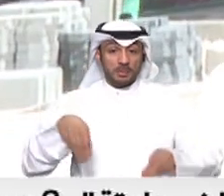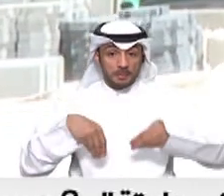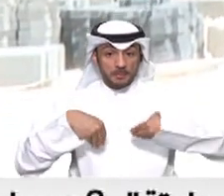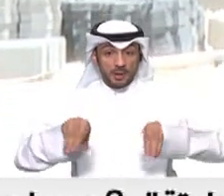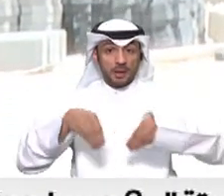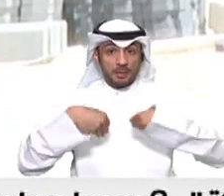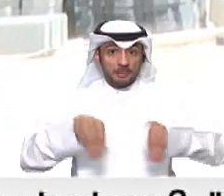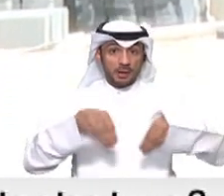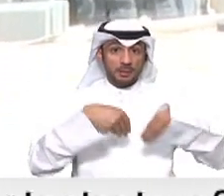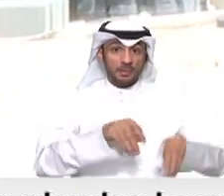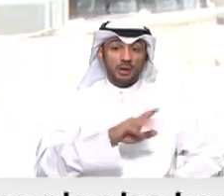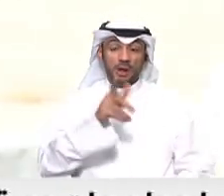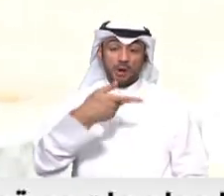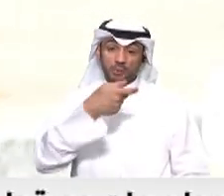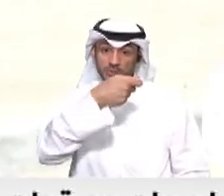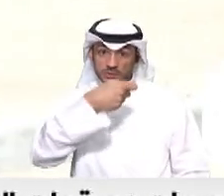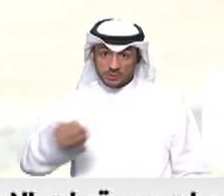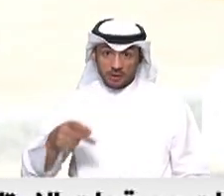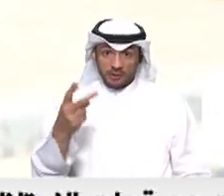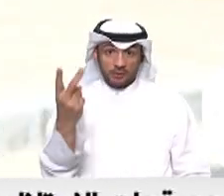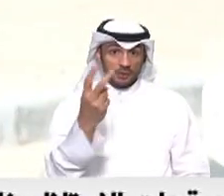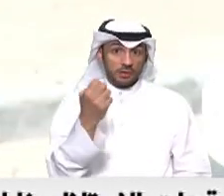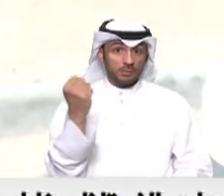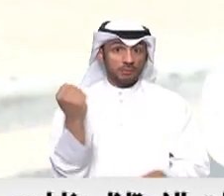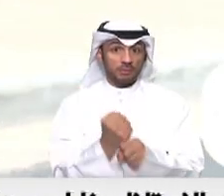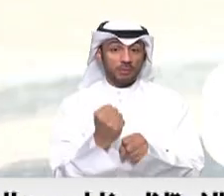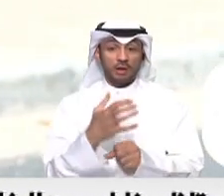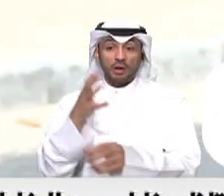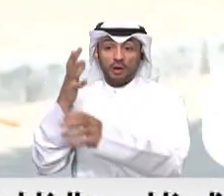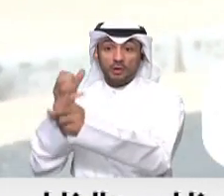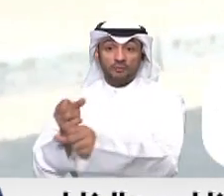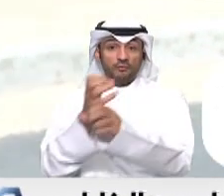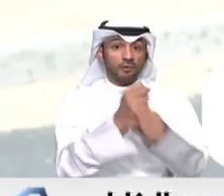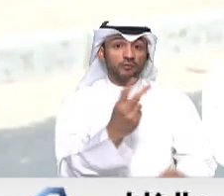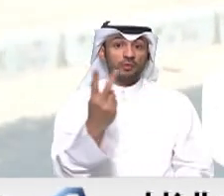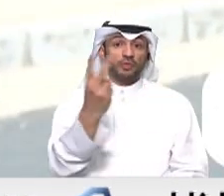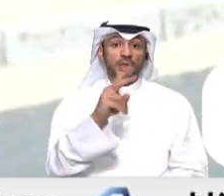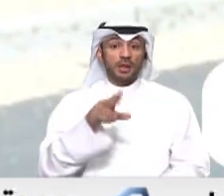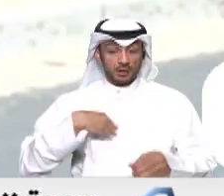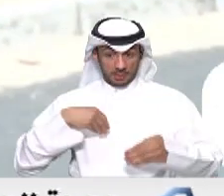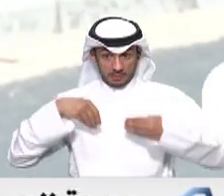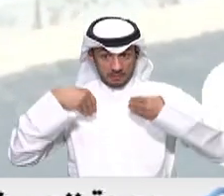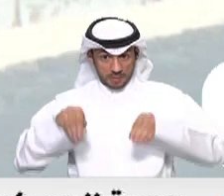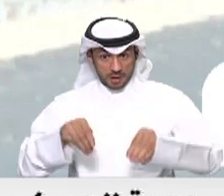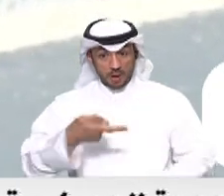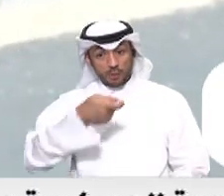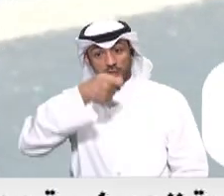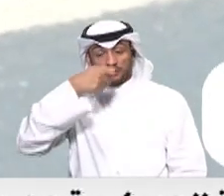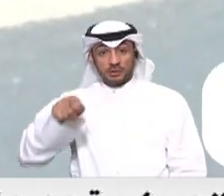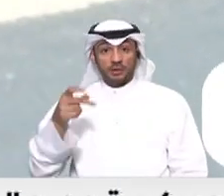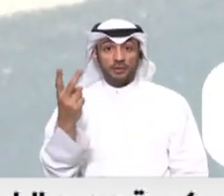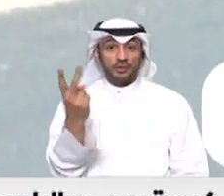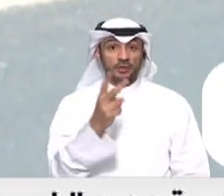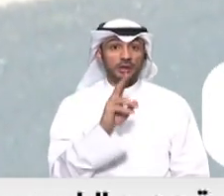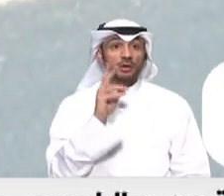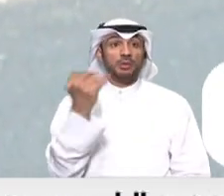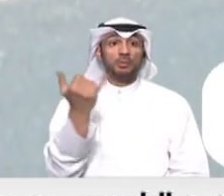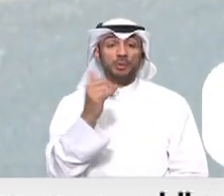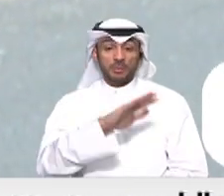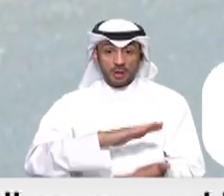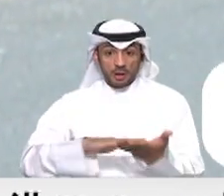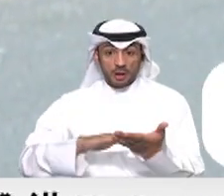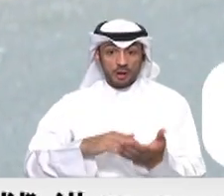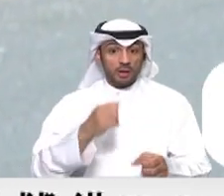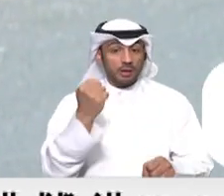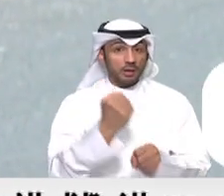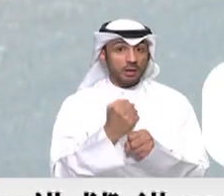العقاريه تضمن تحقيق التوازن وحفظ لحقوق المشترين والبائعين مع ضمان حق المجتمع باستخدام الاراضي بشكل